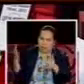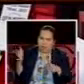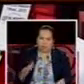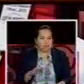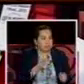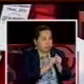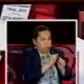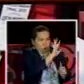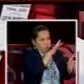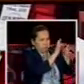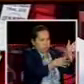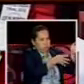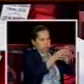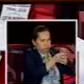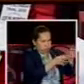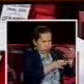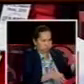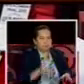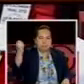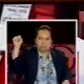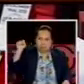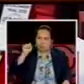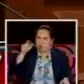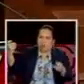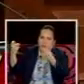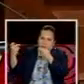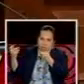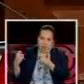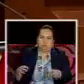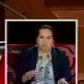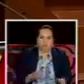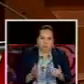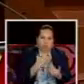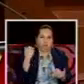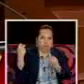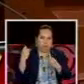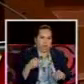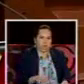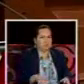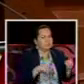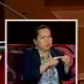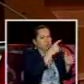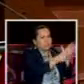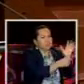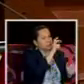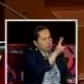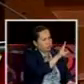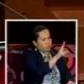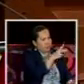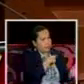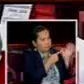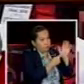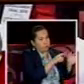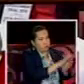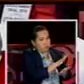Narrative. Narrative po, Your Honor. Doon po sa Article 3, meron po bang pinakitang mga dokumento sa